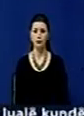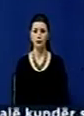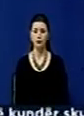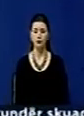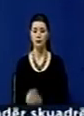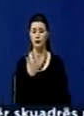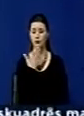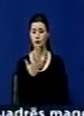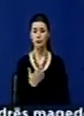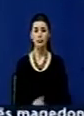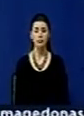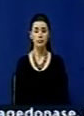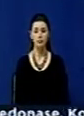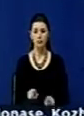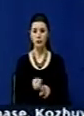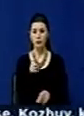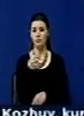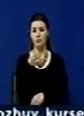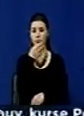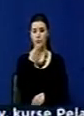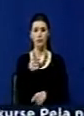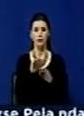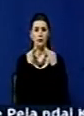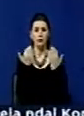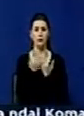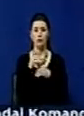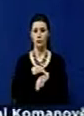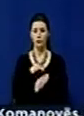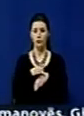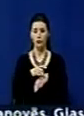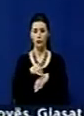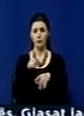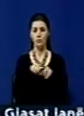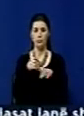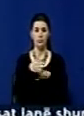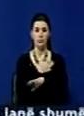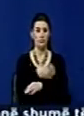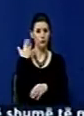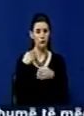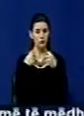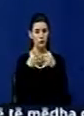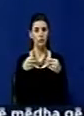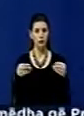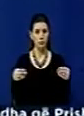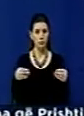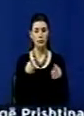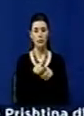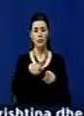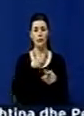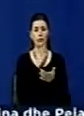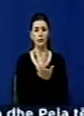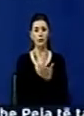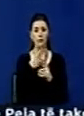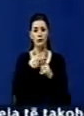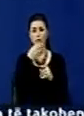Faleminderit kryesus, edhe kjo çështja e ordinancës time është në kontekstin e asaj çka thash më herët që stërmallohen çështjet